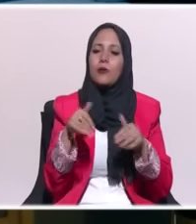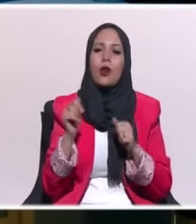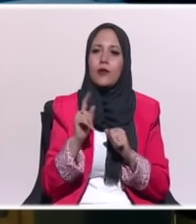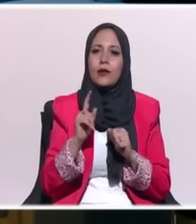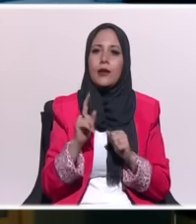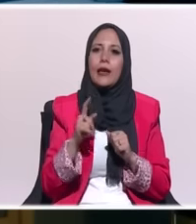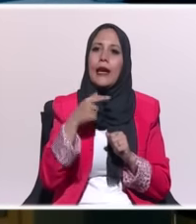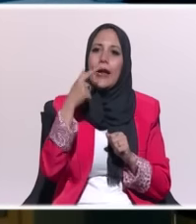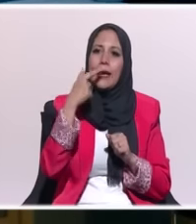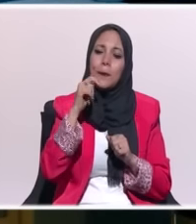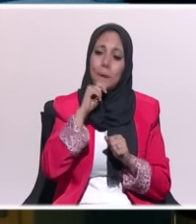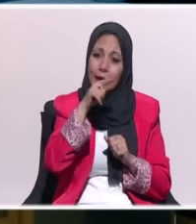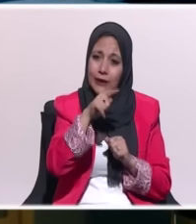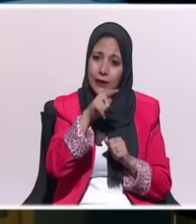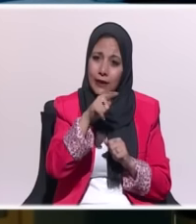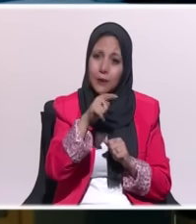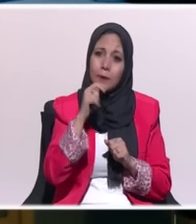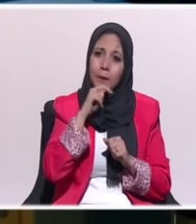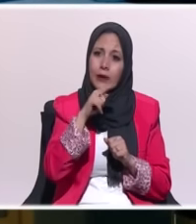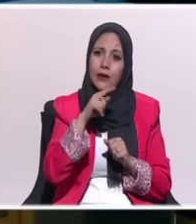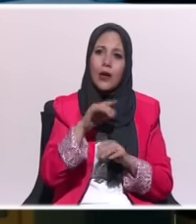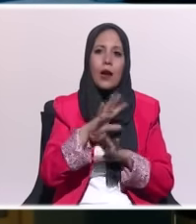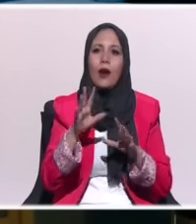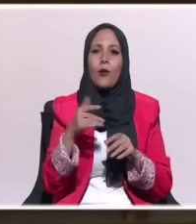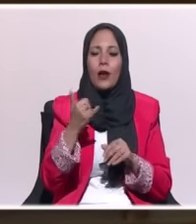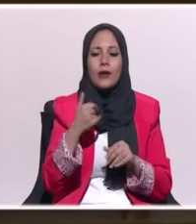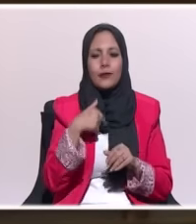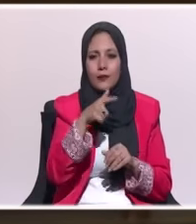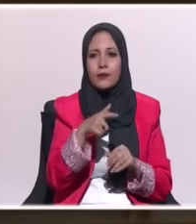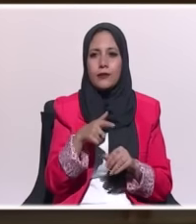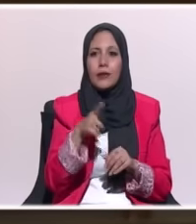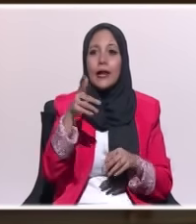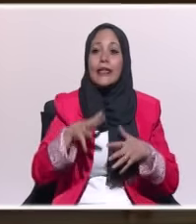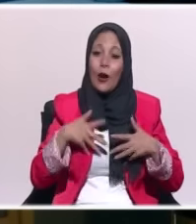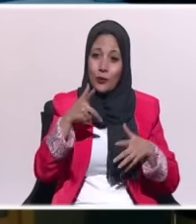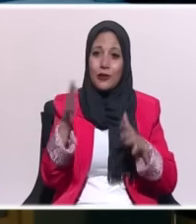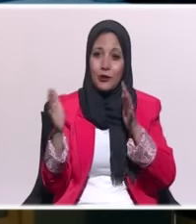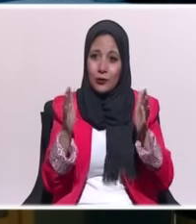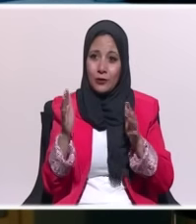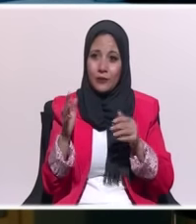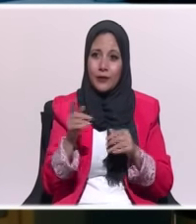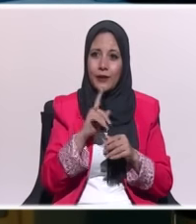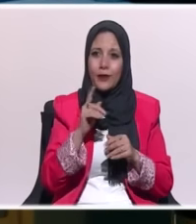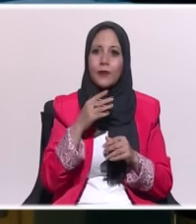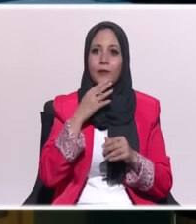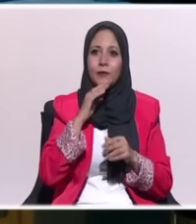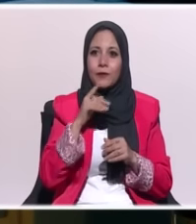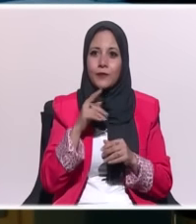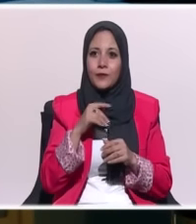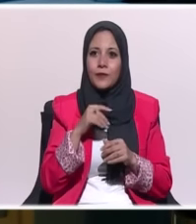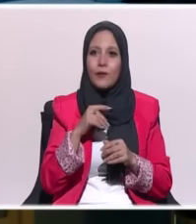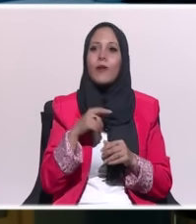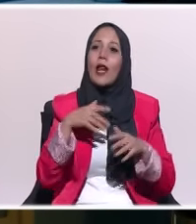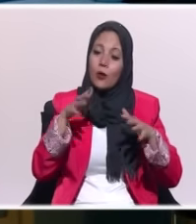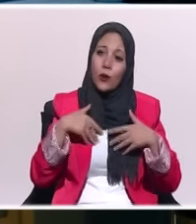قالت عيال بنتي وبنتي اولى من اي عمر. يعني انت كان نفسك تطلعي عمر حقيقي؟ لا ما طلعتش. ايوه انت كان نفسك تطلع.